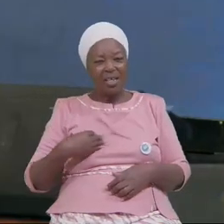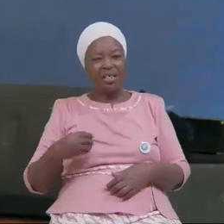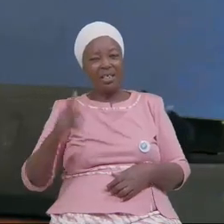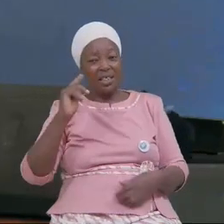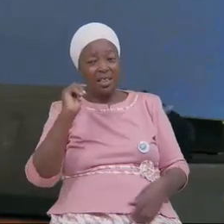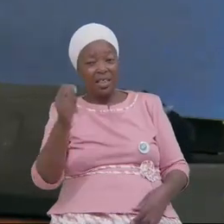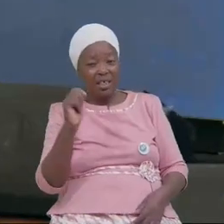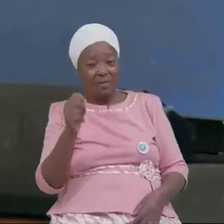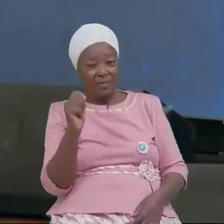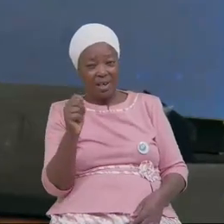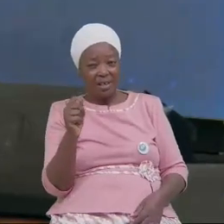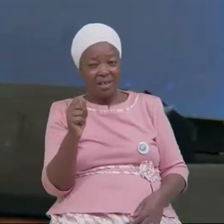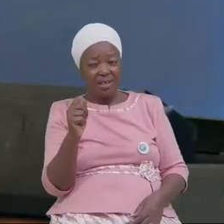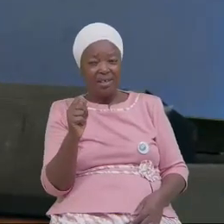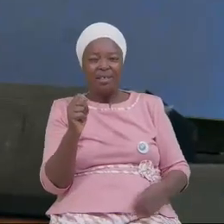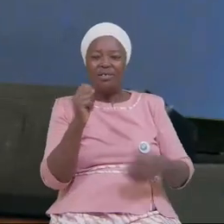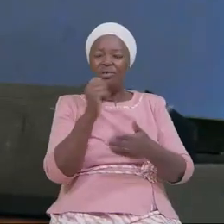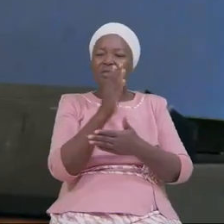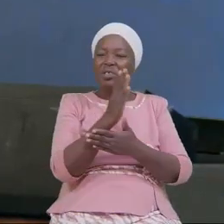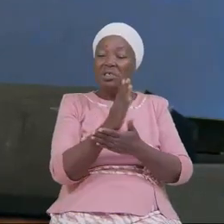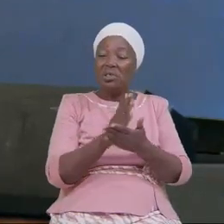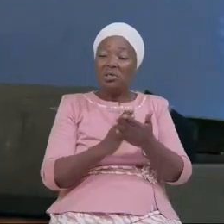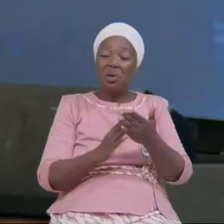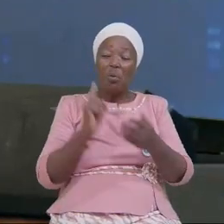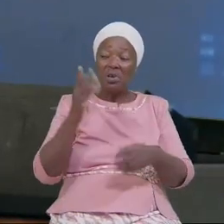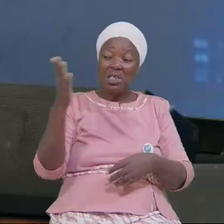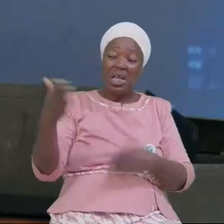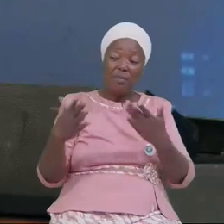témoignage, quelqu'un là-bas m'aurait entendu,